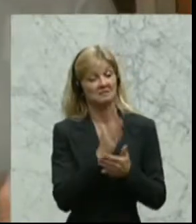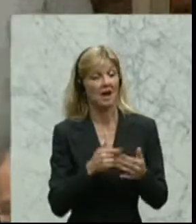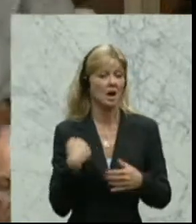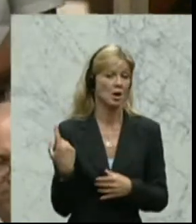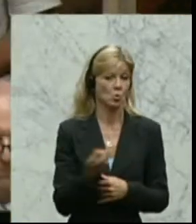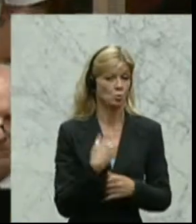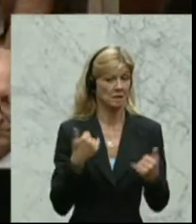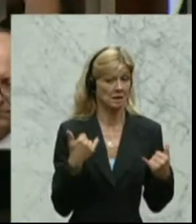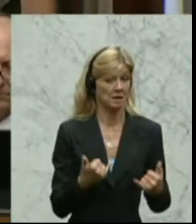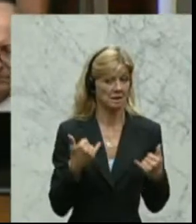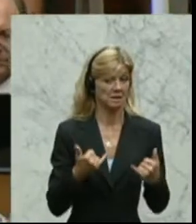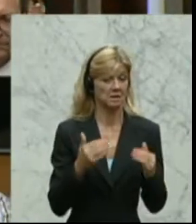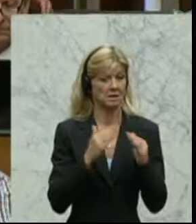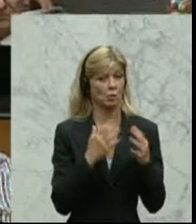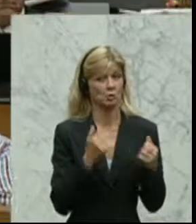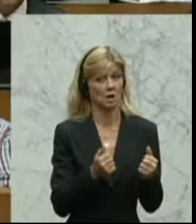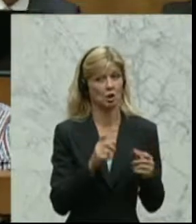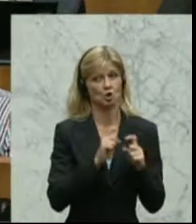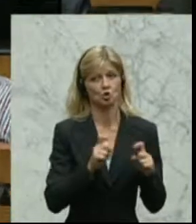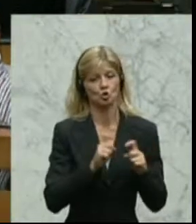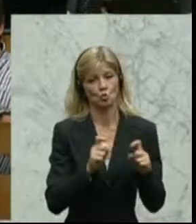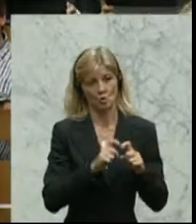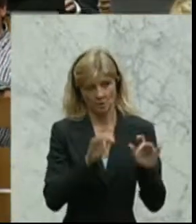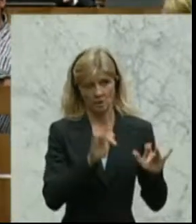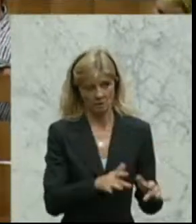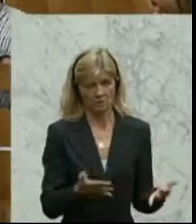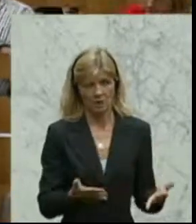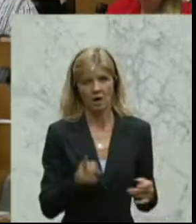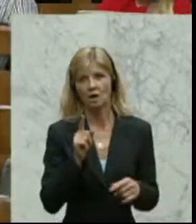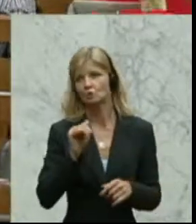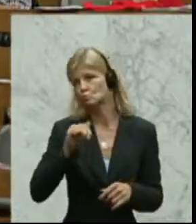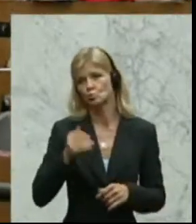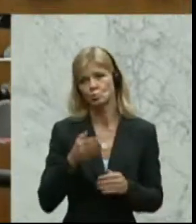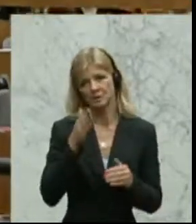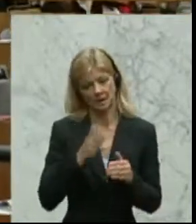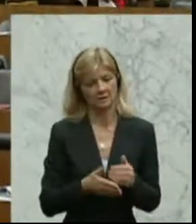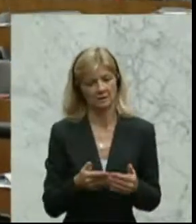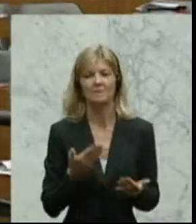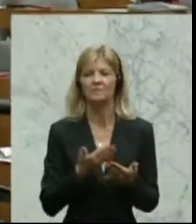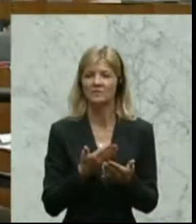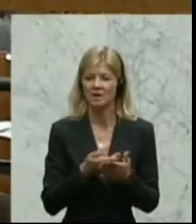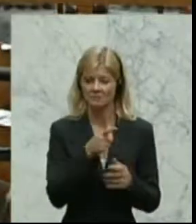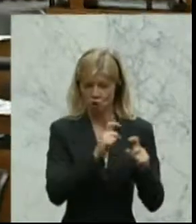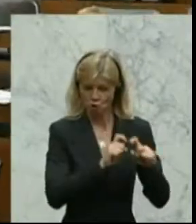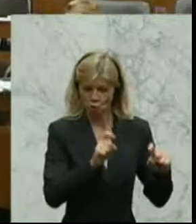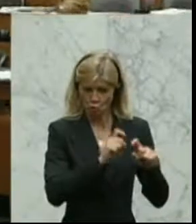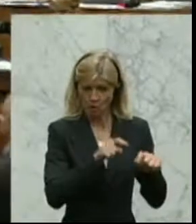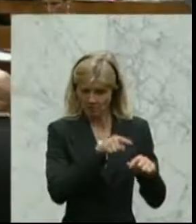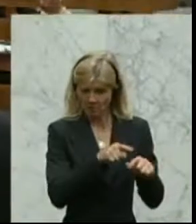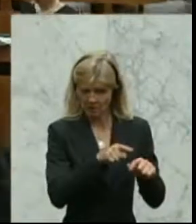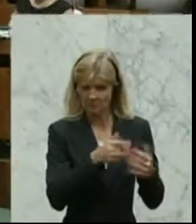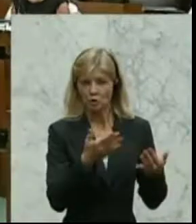haben. Also zwingt uns dieser Schuldendeckel zum Handeln. Und das ist jetzt